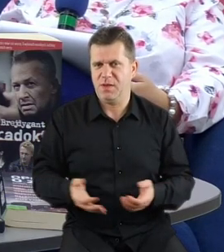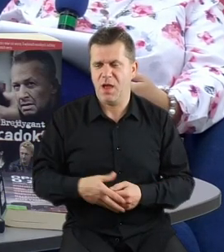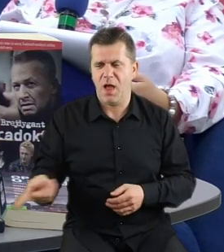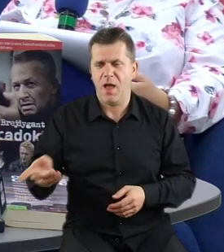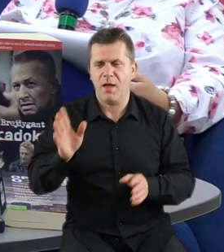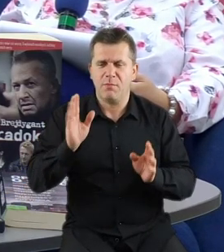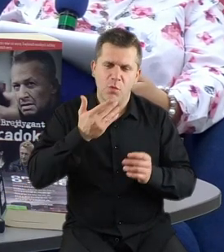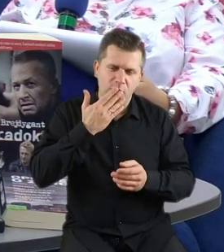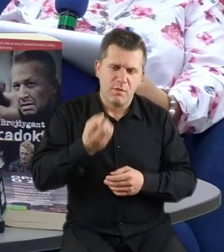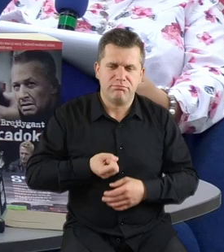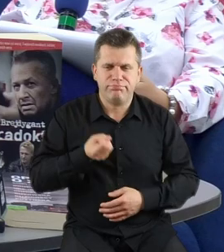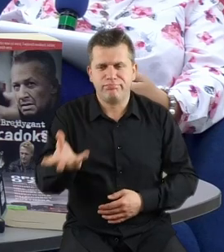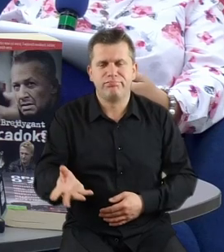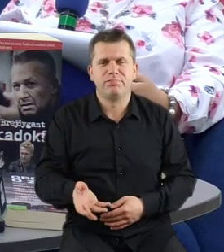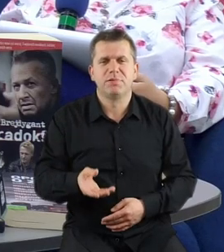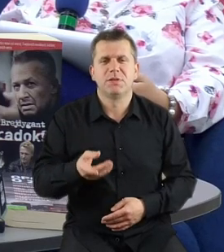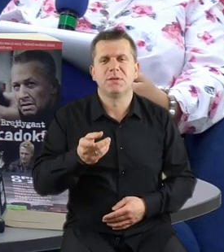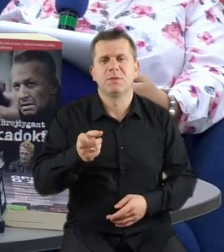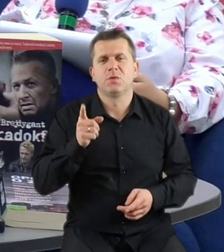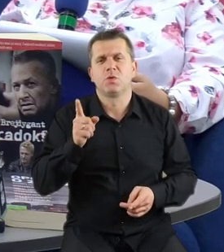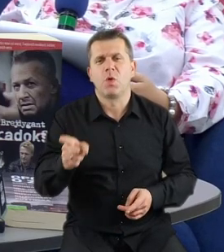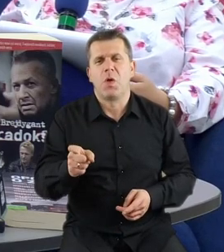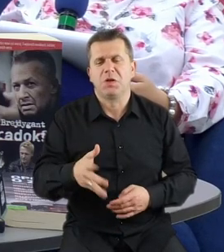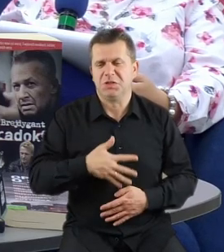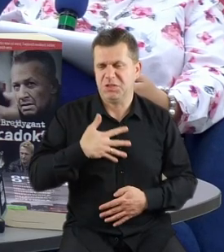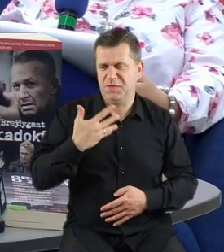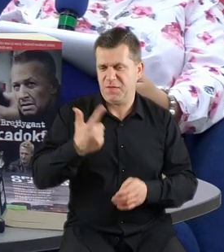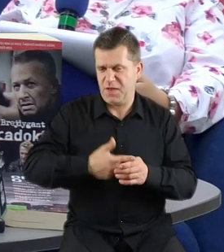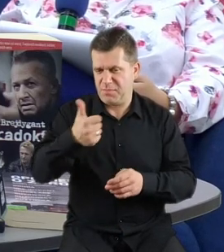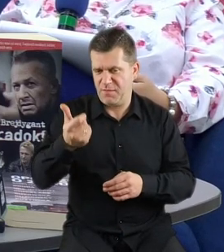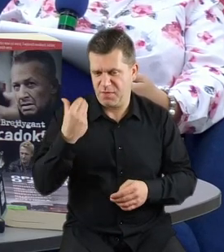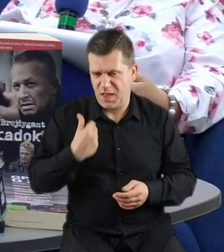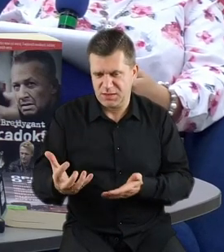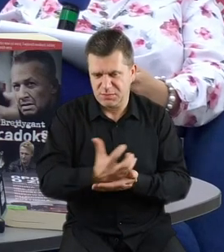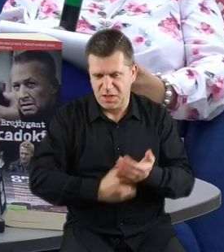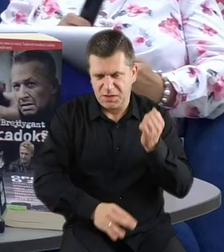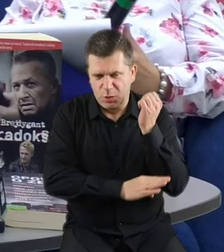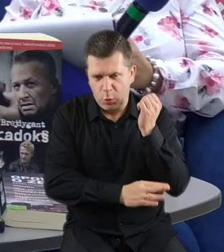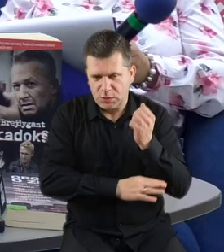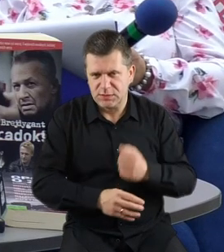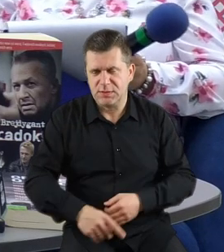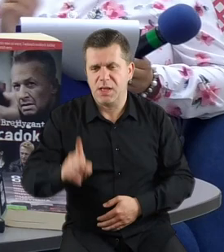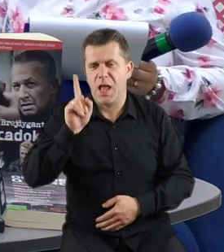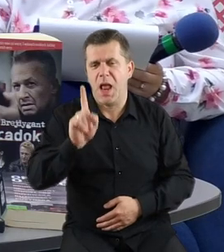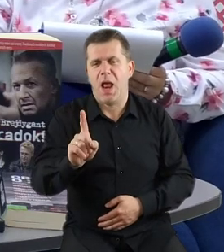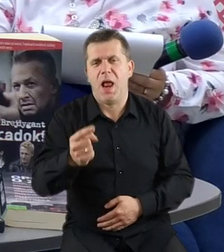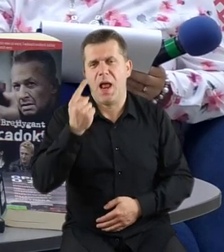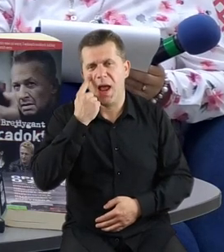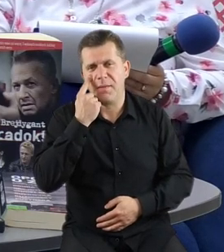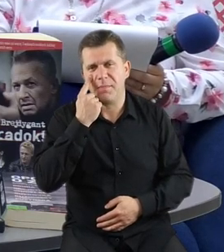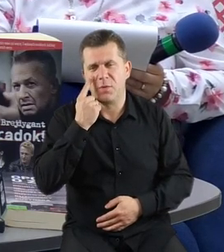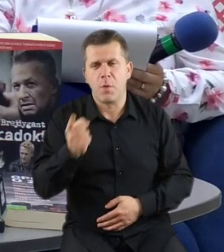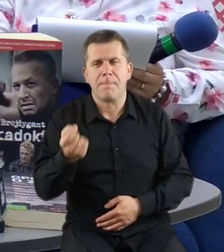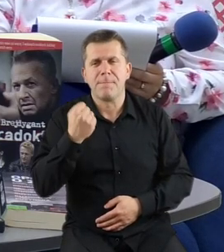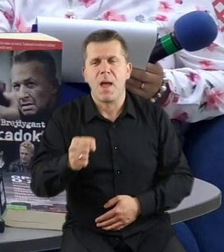że ona tak rzuciła tam, że tam ją dziwi, że w 21 ktoś zbiera chrust. Ale chyba